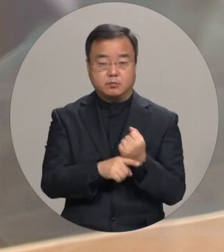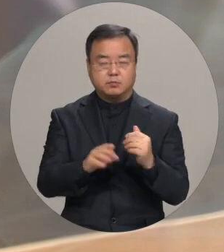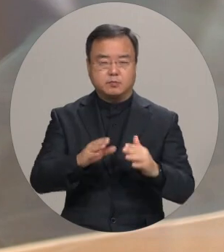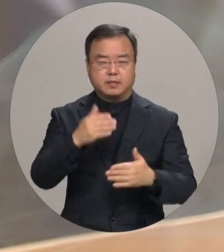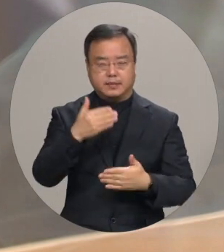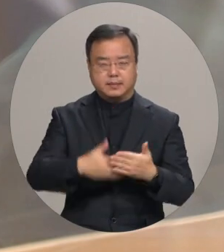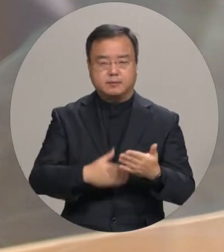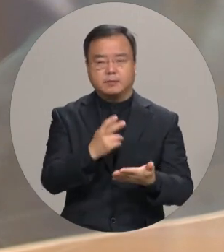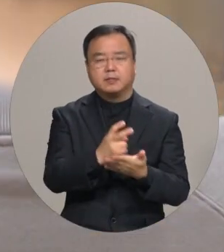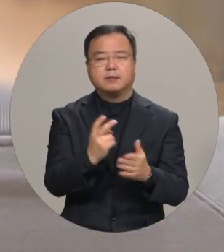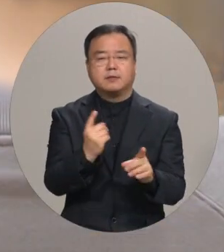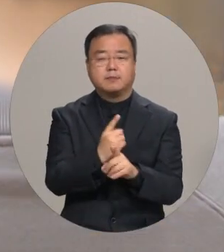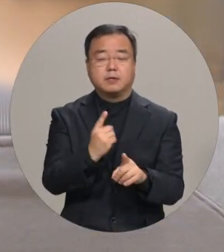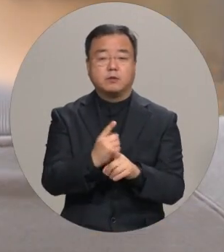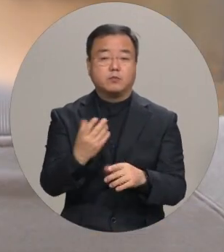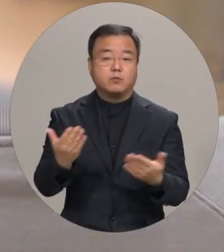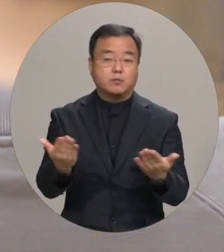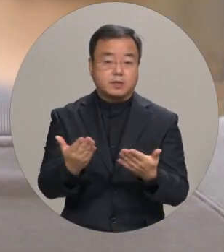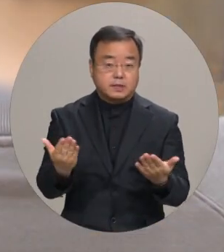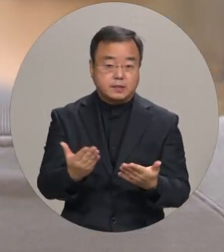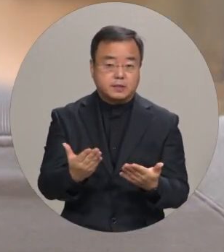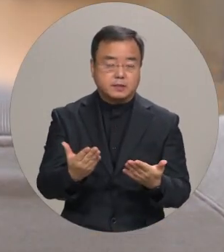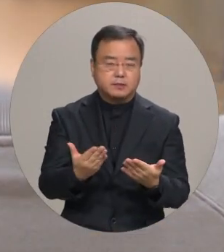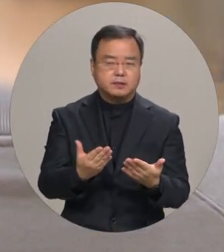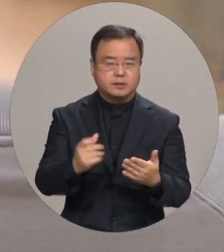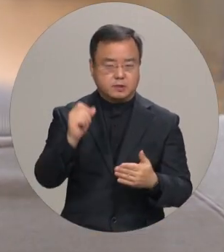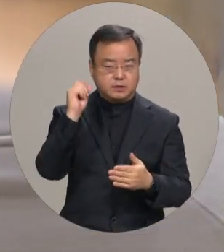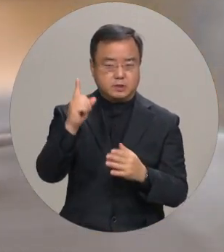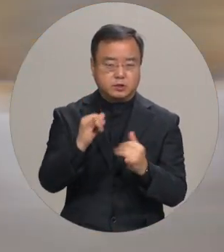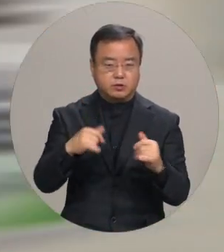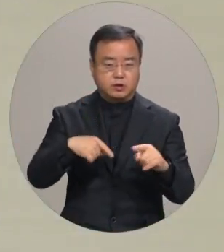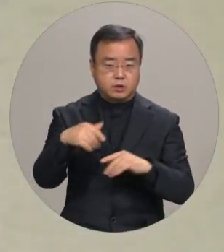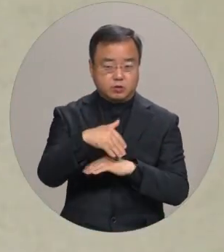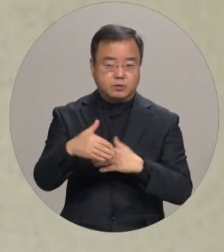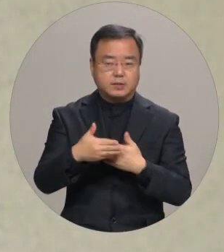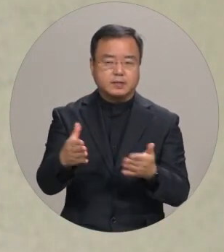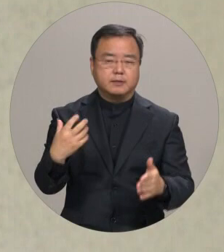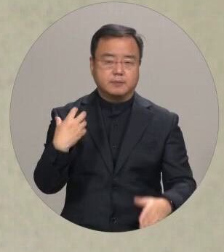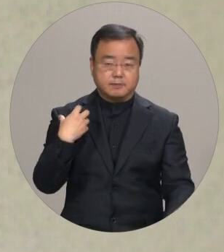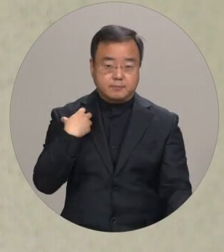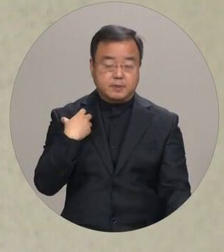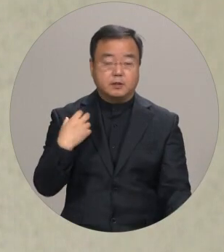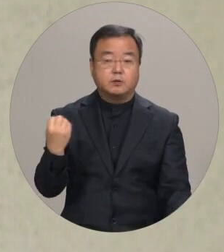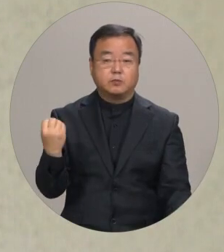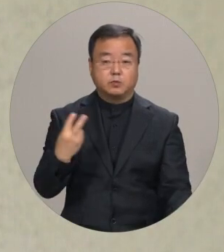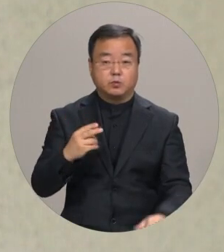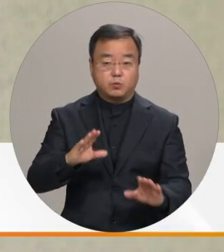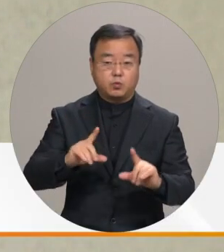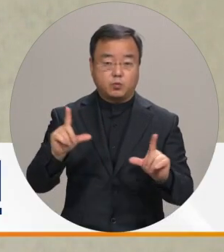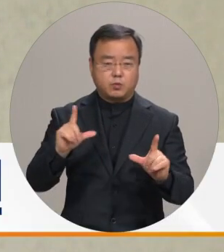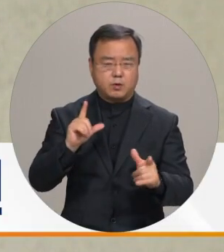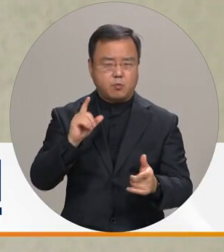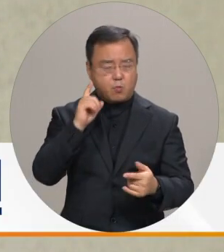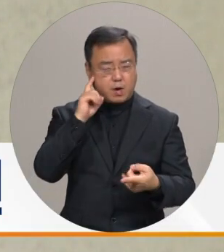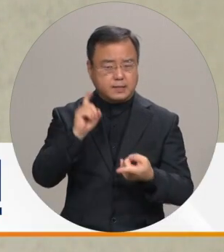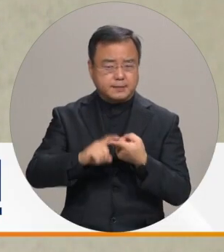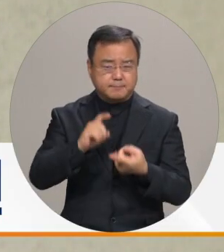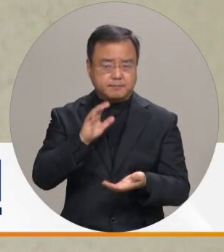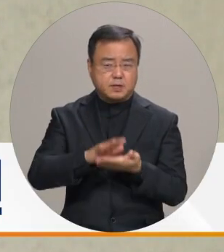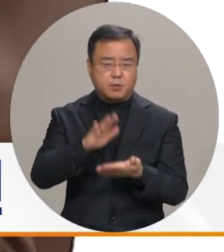남아있는 제도개혁 업무는 인재정책실에서 이어가기로 했습니다. 반면 올 한해 뜨거운 현안으로